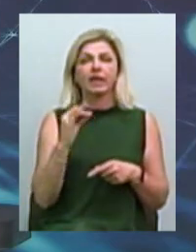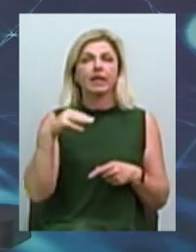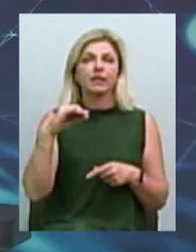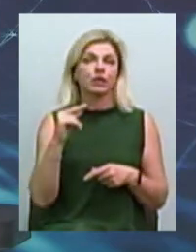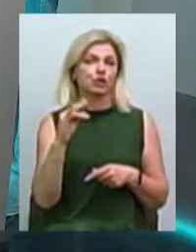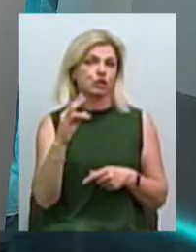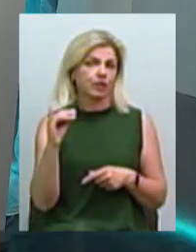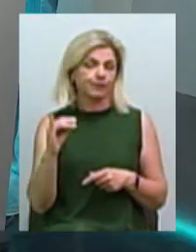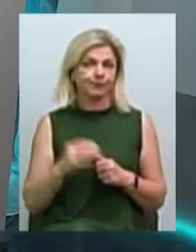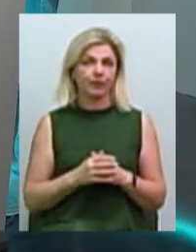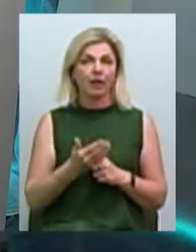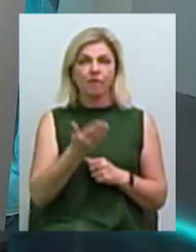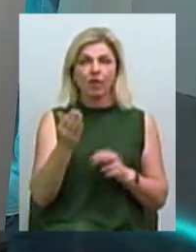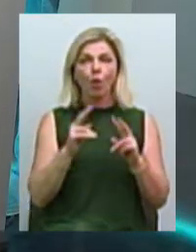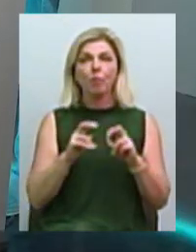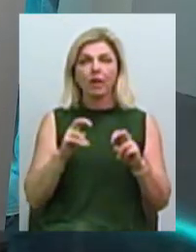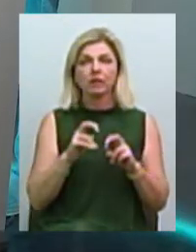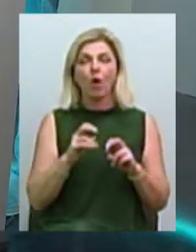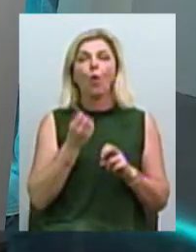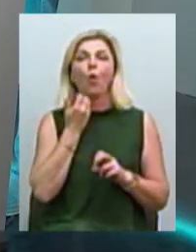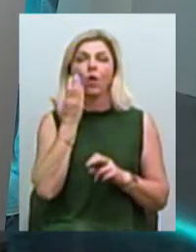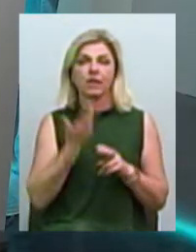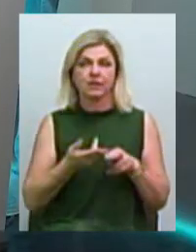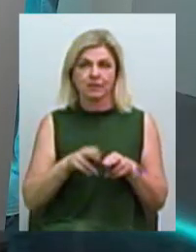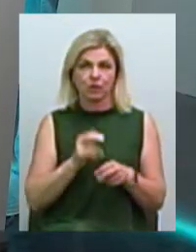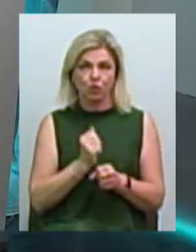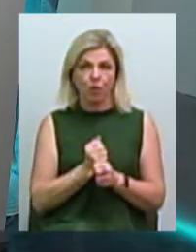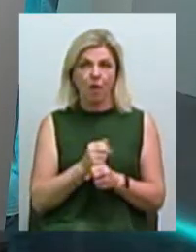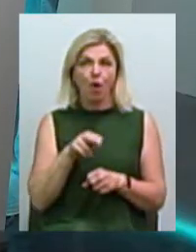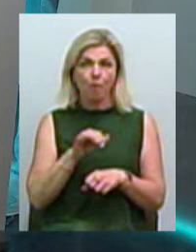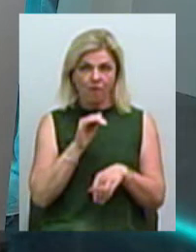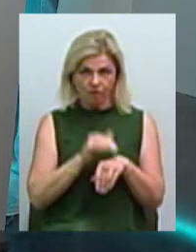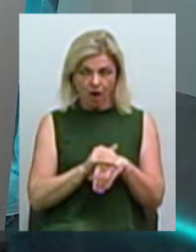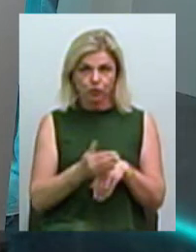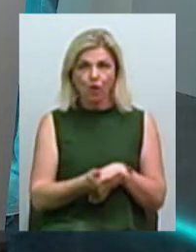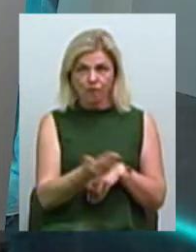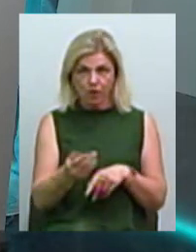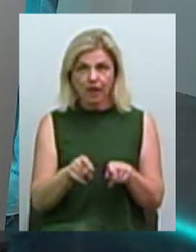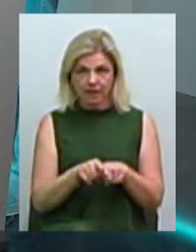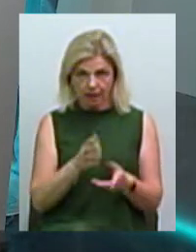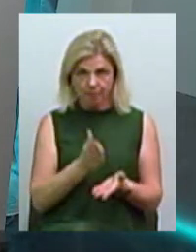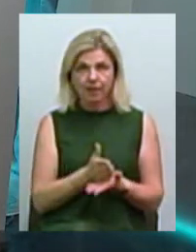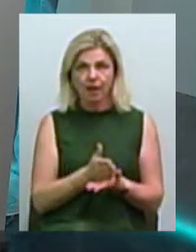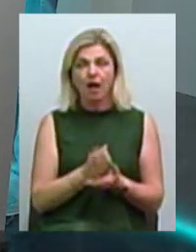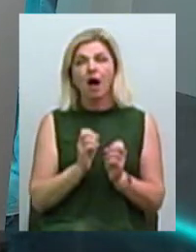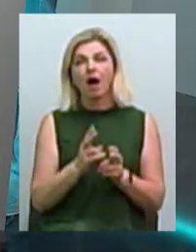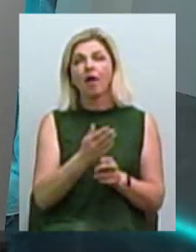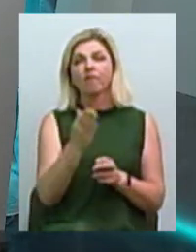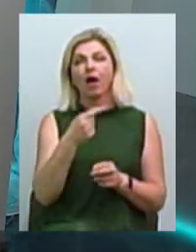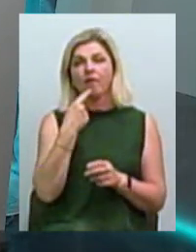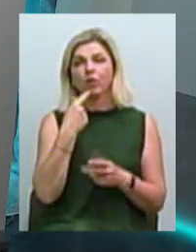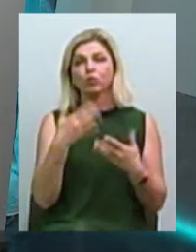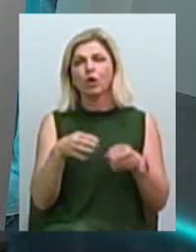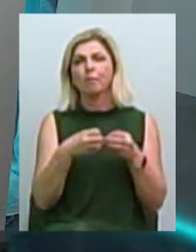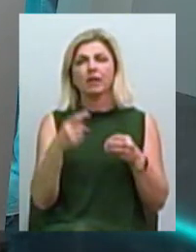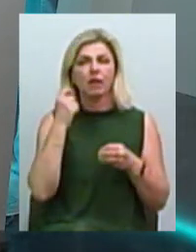ви прокоментували саме, коли це зроблено. Але за фактом, вони такими є і, як ви сказали, 15 років. Вони